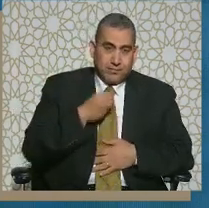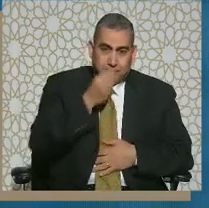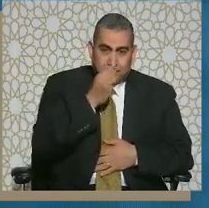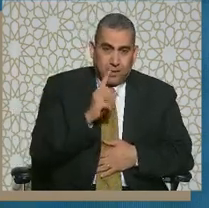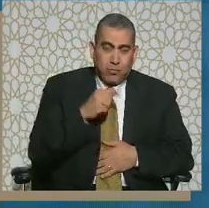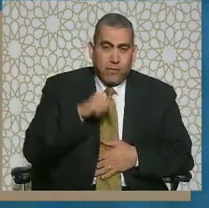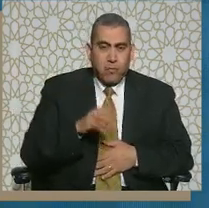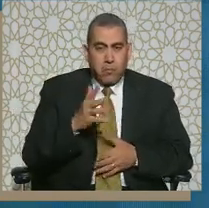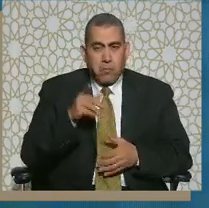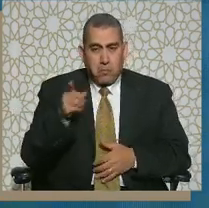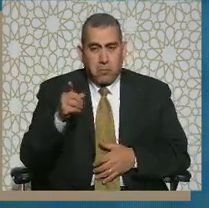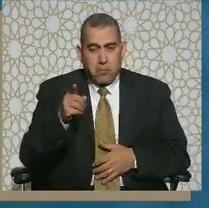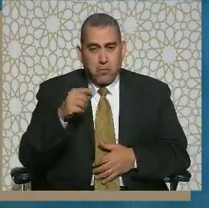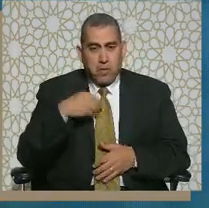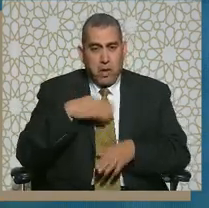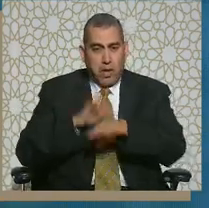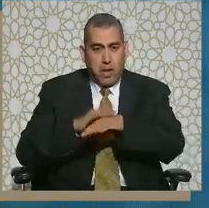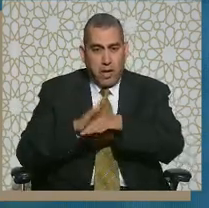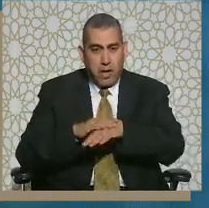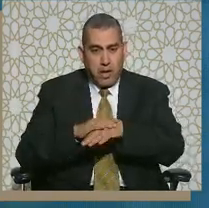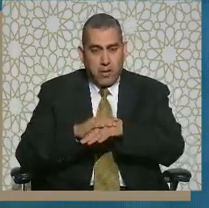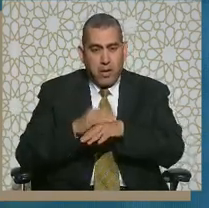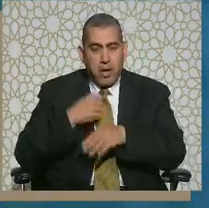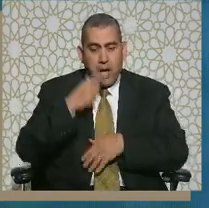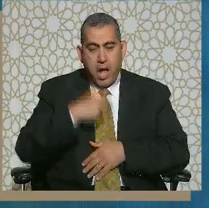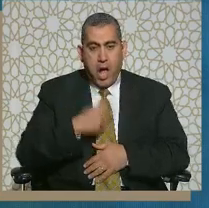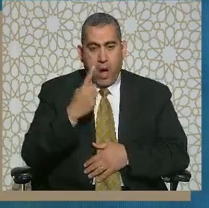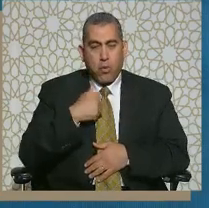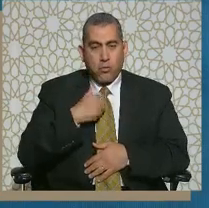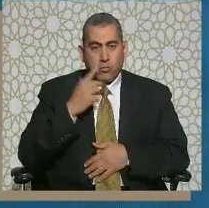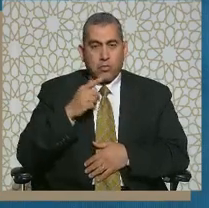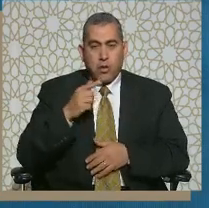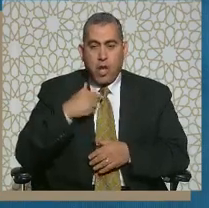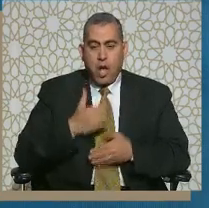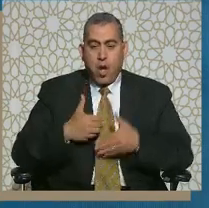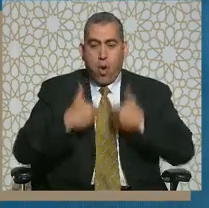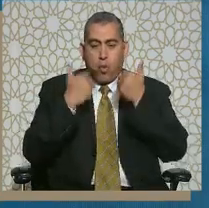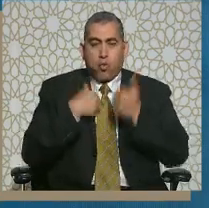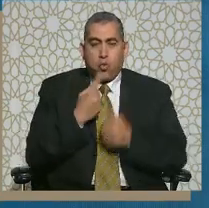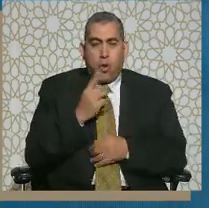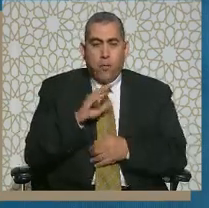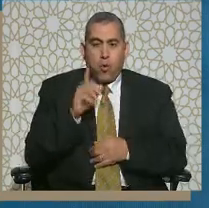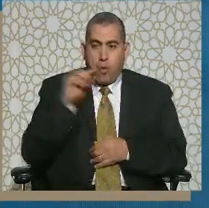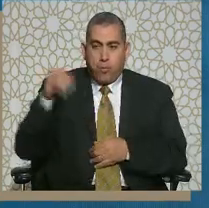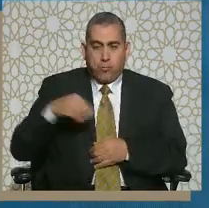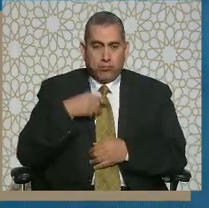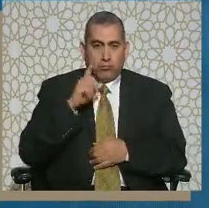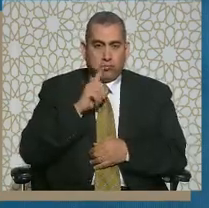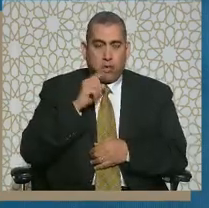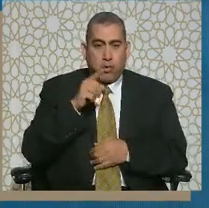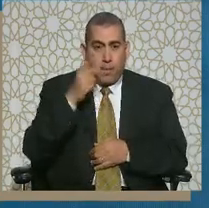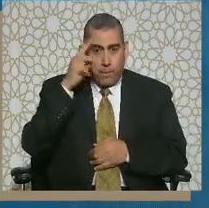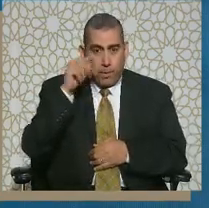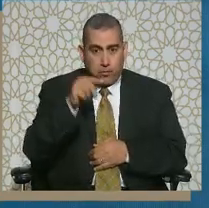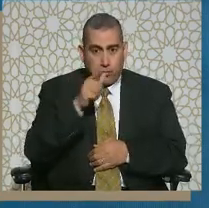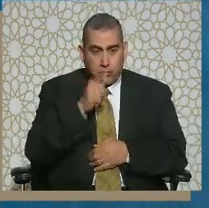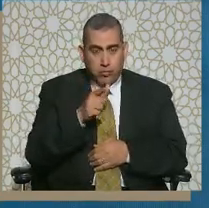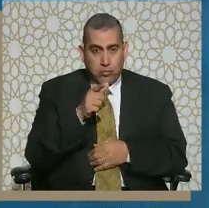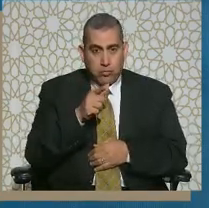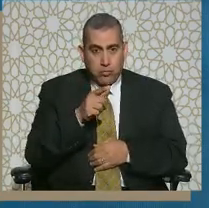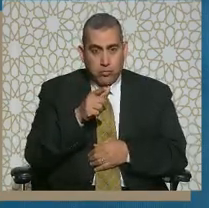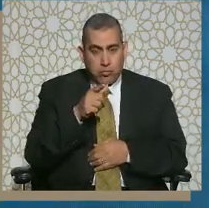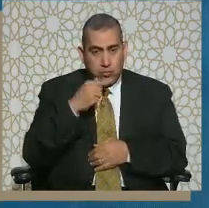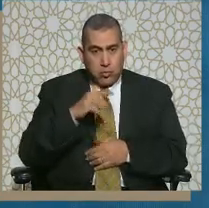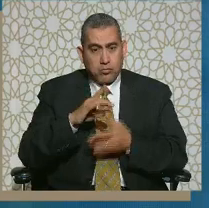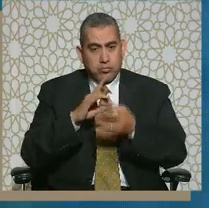هي طلبت ان هي فقط ان هي بيبقى عندها خصوصيه ده مش معنى كده ان انت حاضر انت وانت